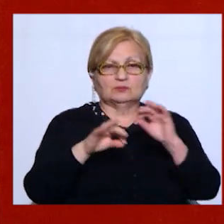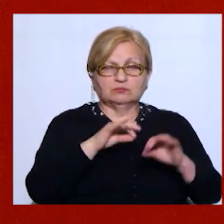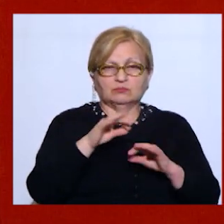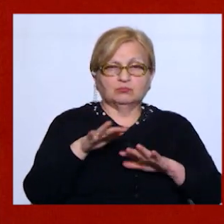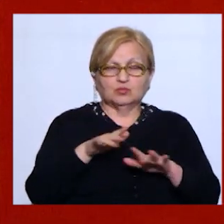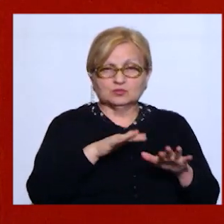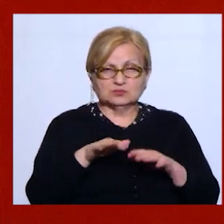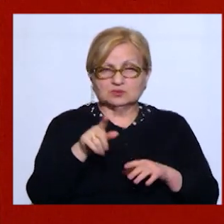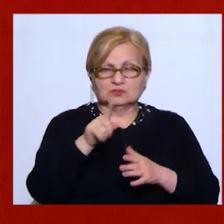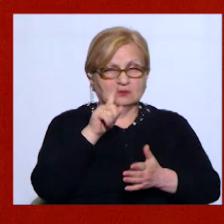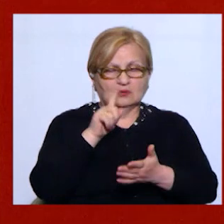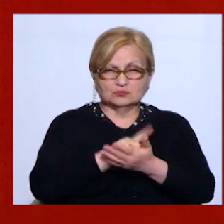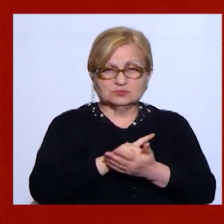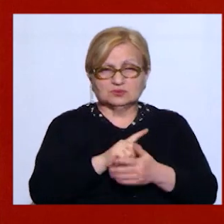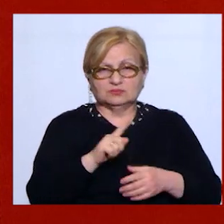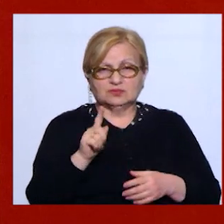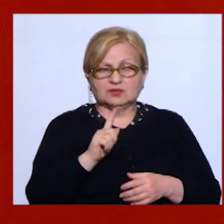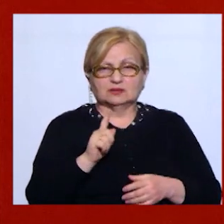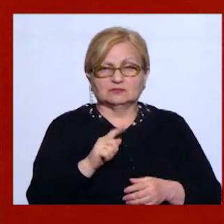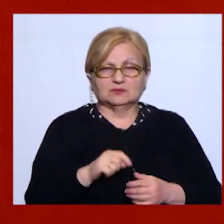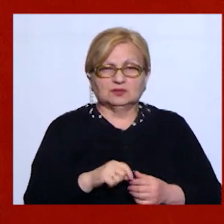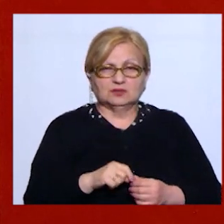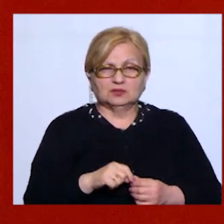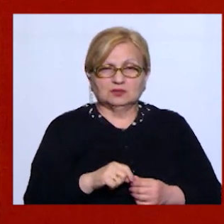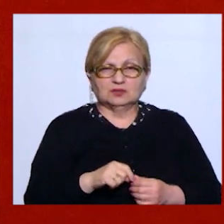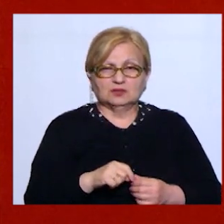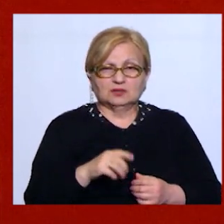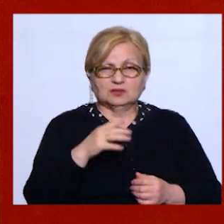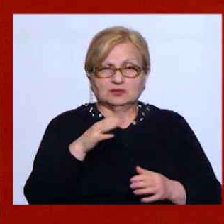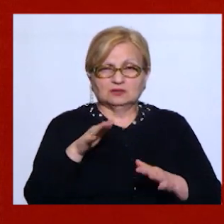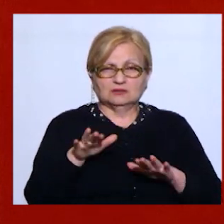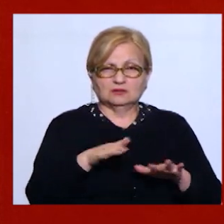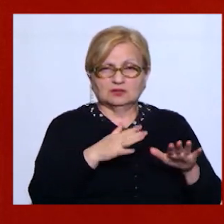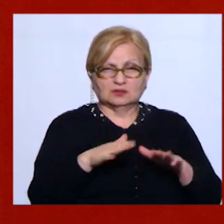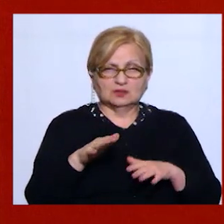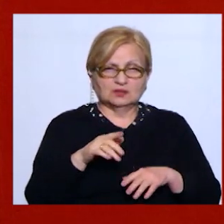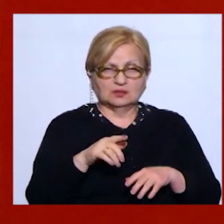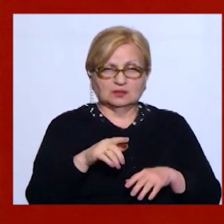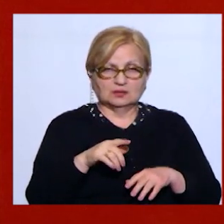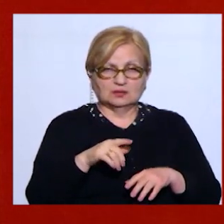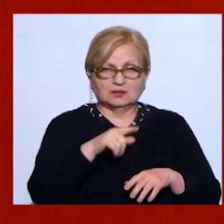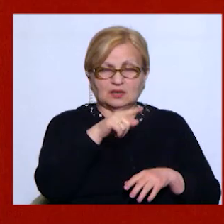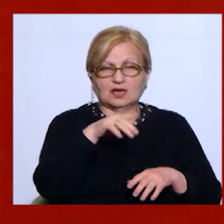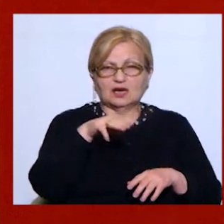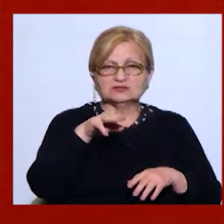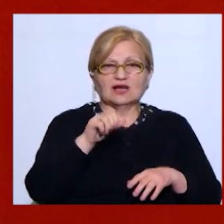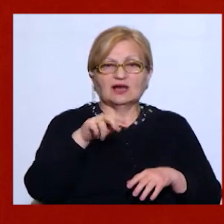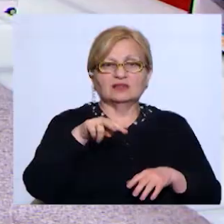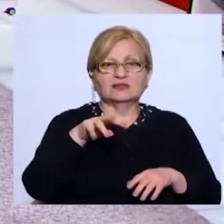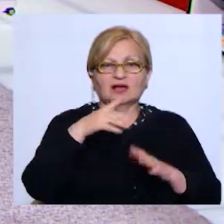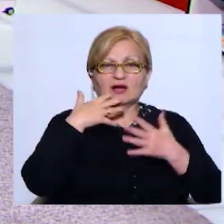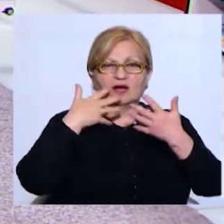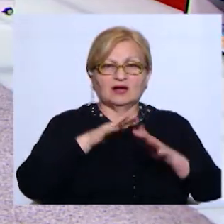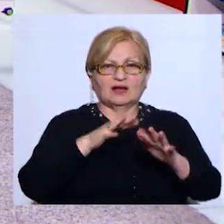არის აუცილებელი იმისათვის, რომ ტალღის განტოლებები ჩავწეროთ. ანუ ნახეთ, ტალღები, ახლა ეს